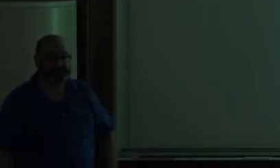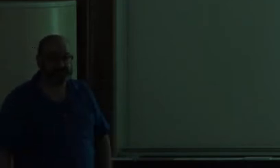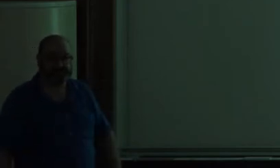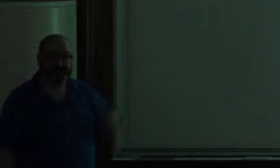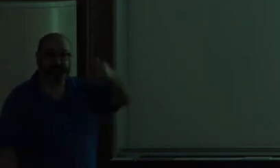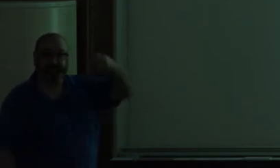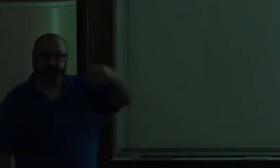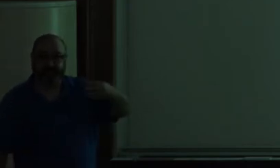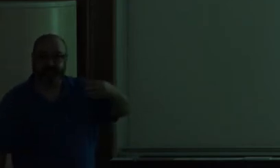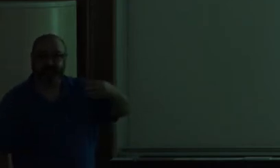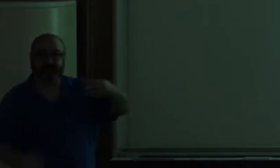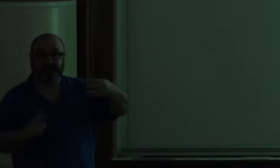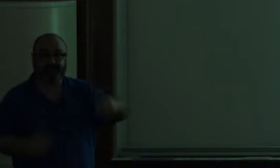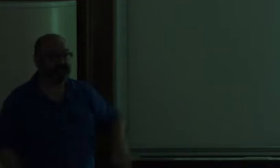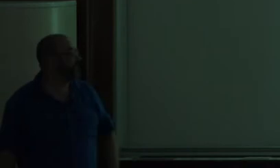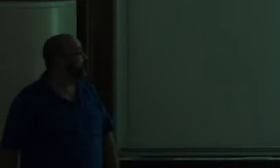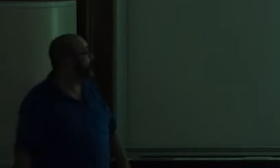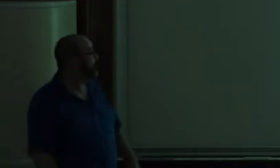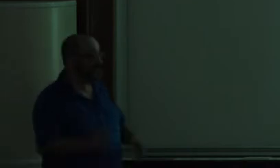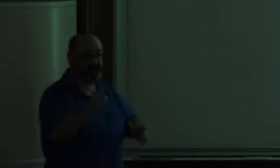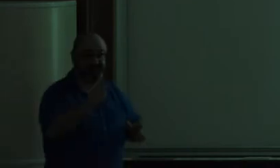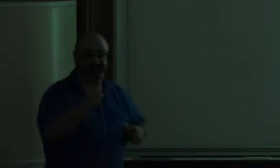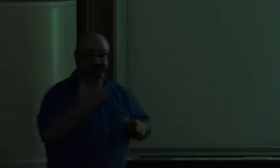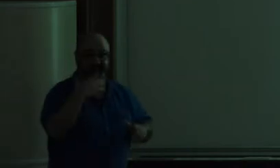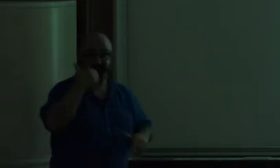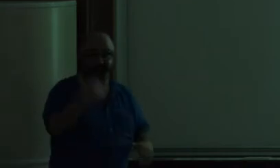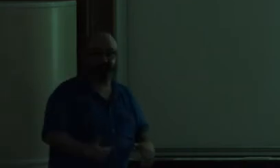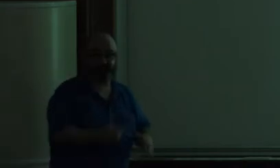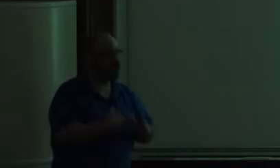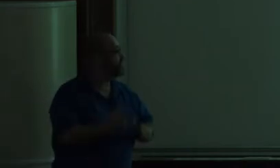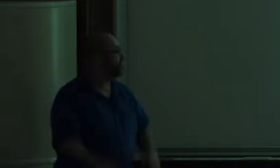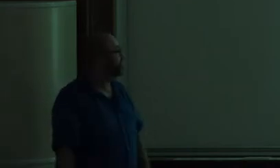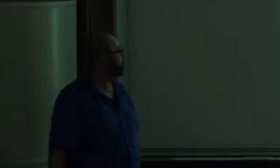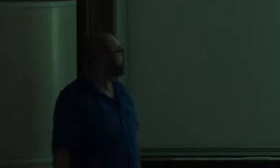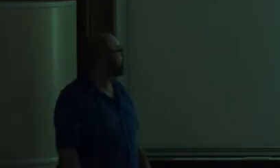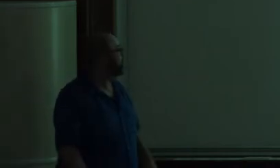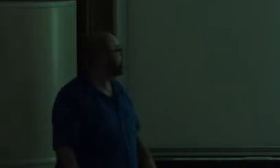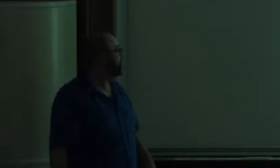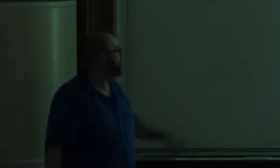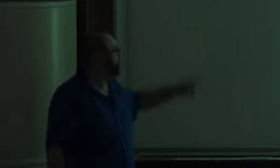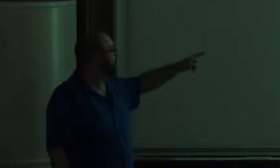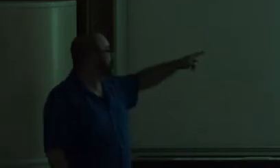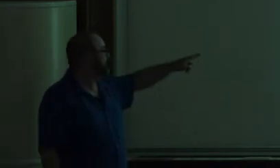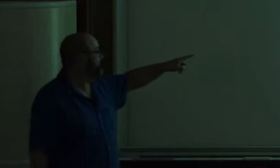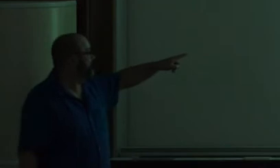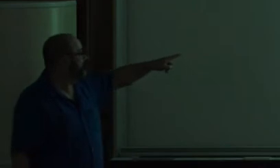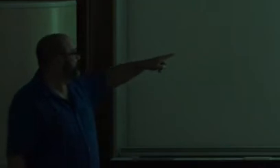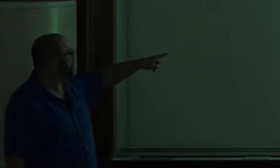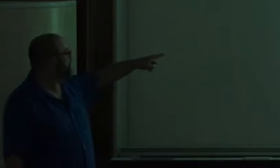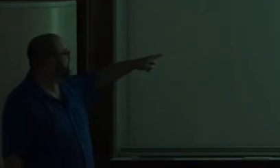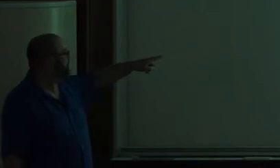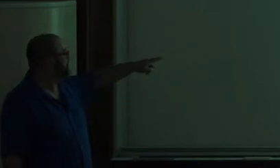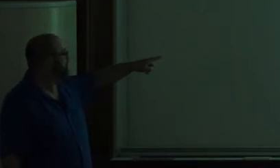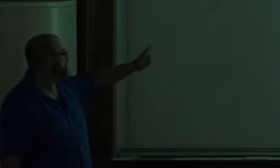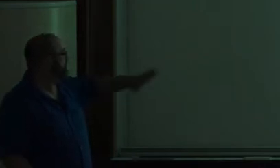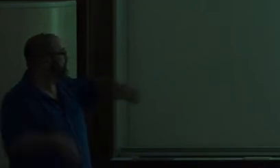que trois éléments dans notre élément. Exactement. Nous avons ici un quatrième next qui va faire